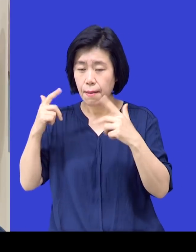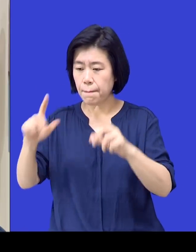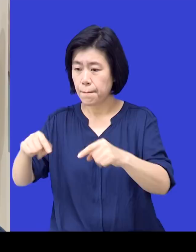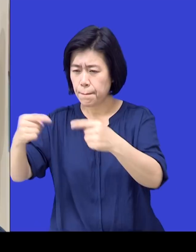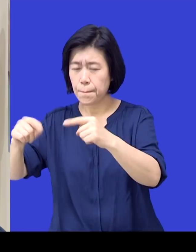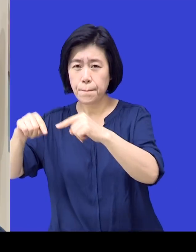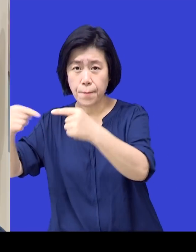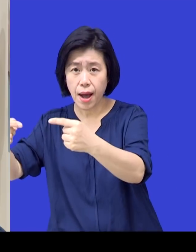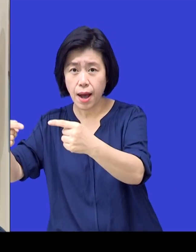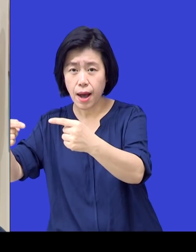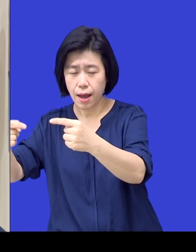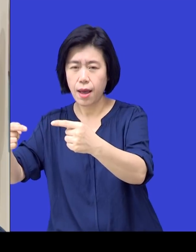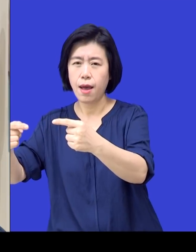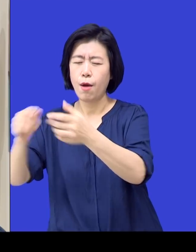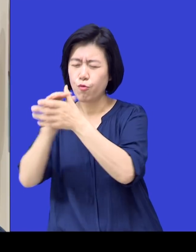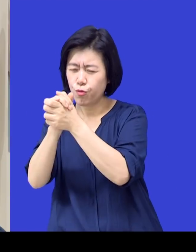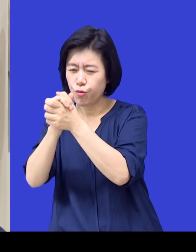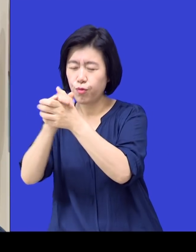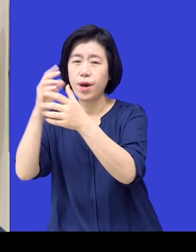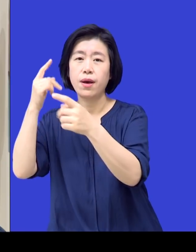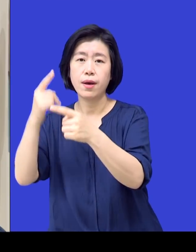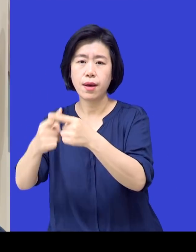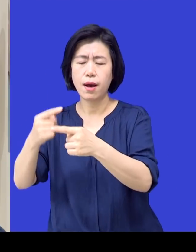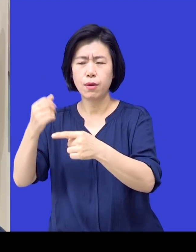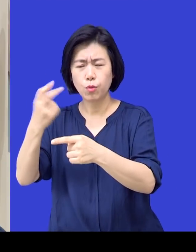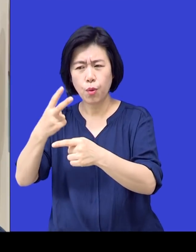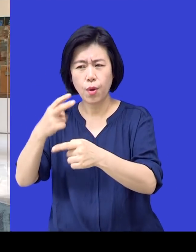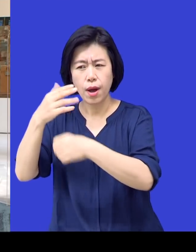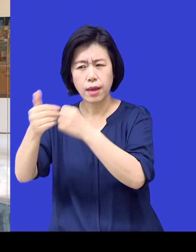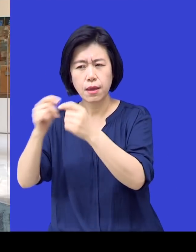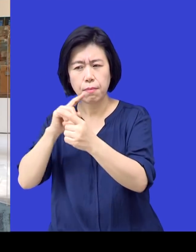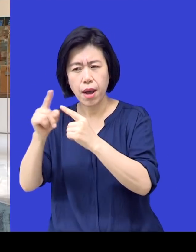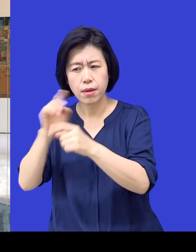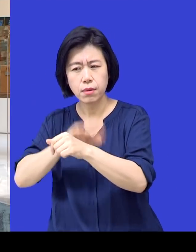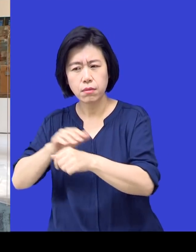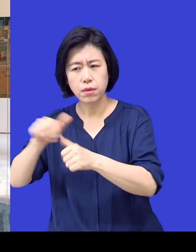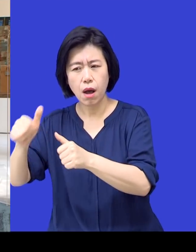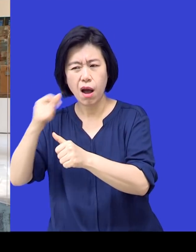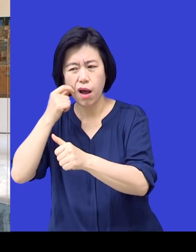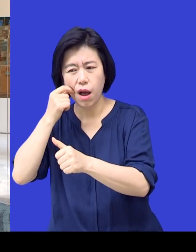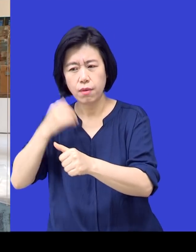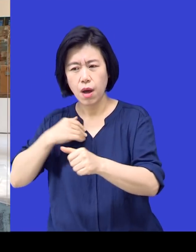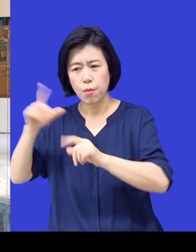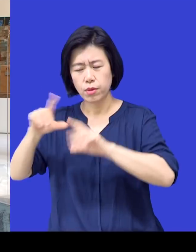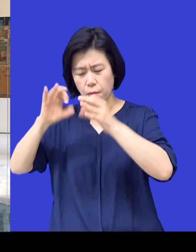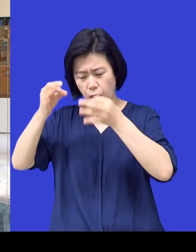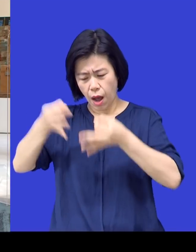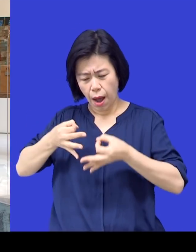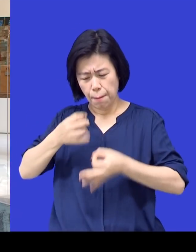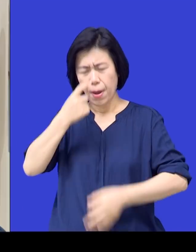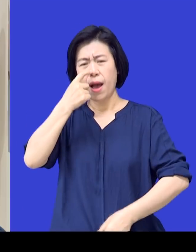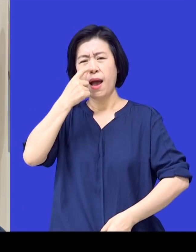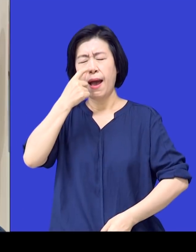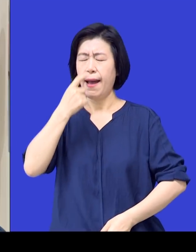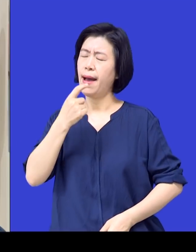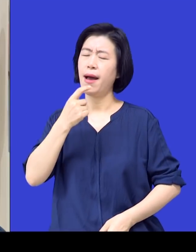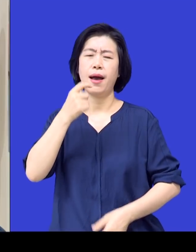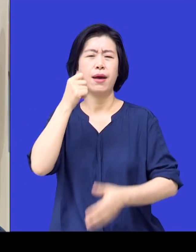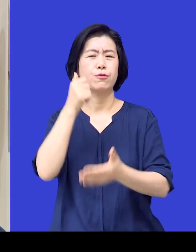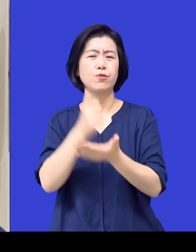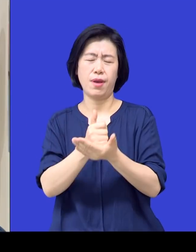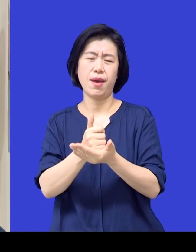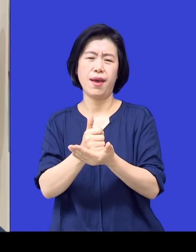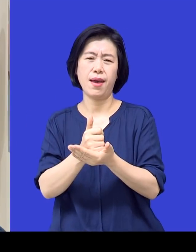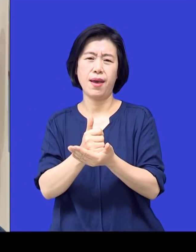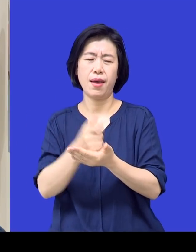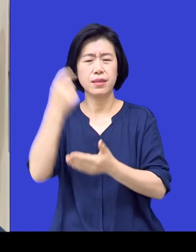못한 저를 또 발견하고 예. 그러면서 하나님과 씨름했다 할까요? 예. 그러니까 나한테 답을 주든지 구원의